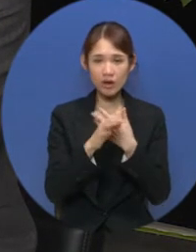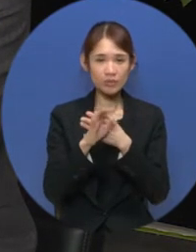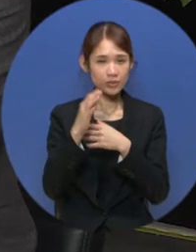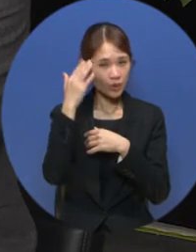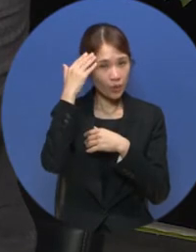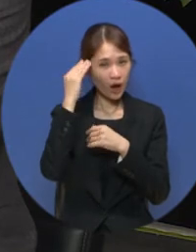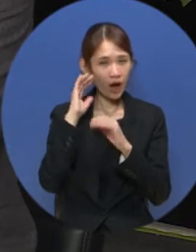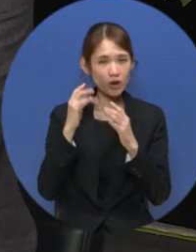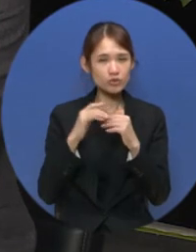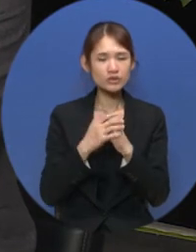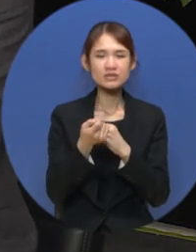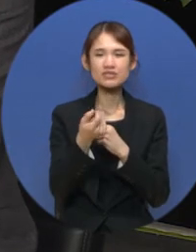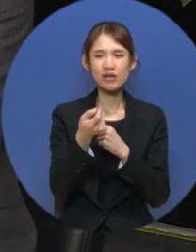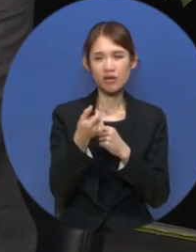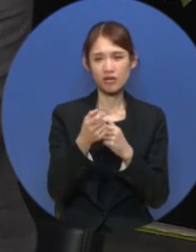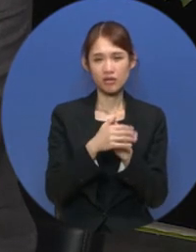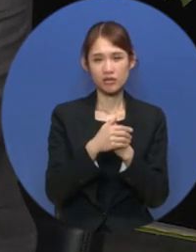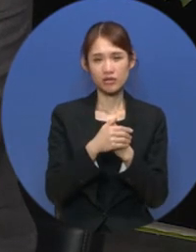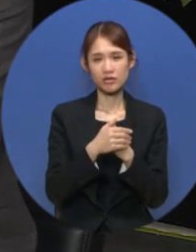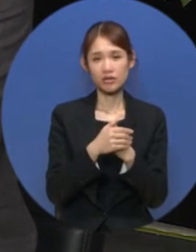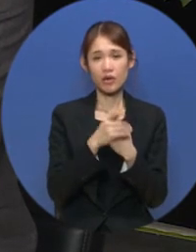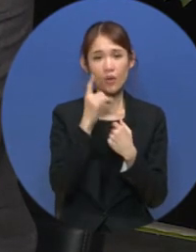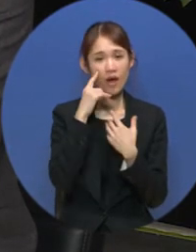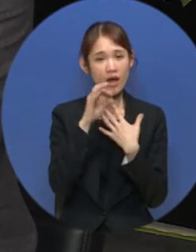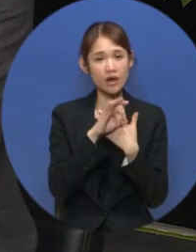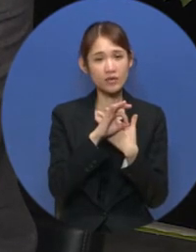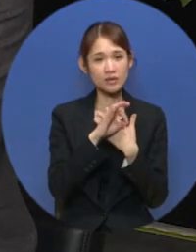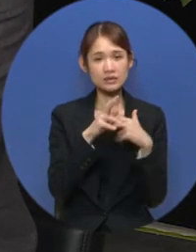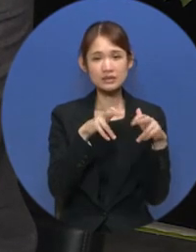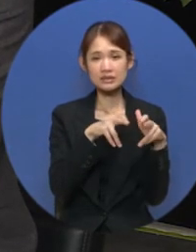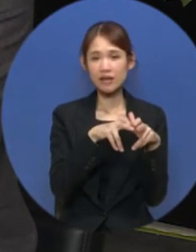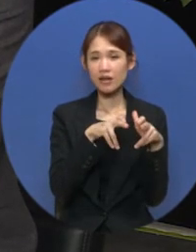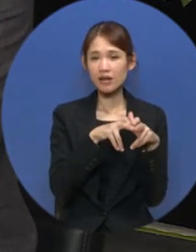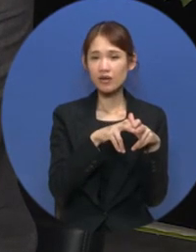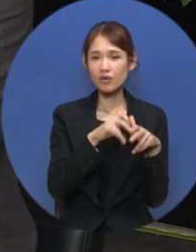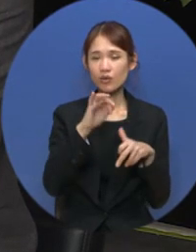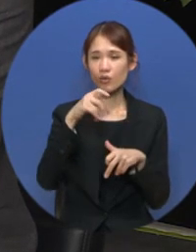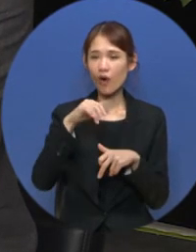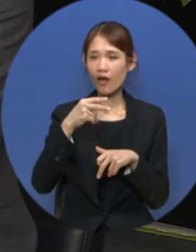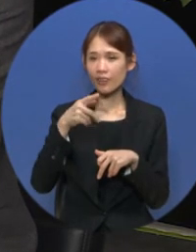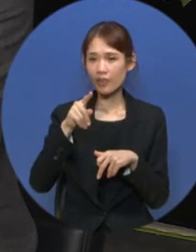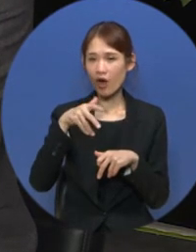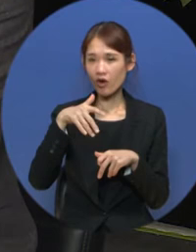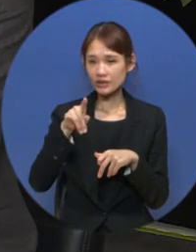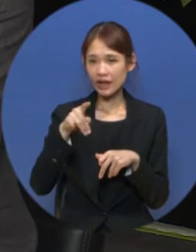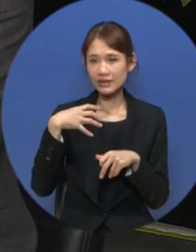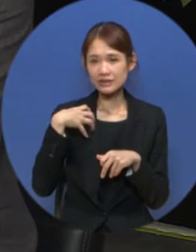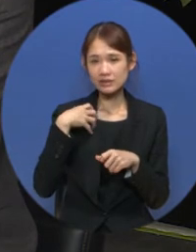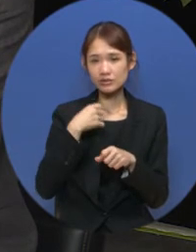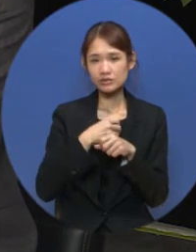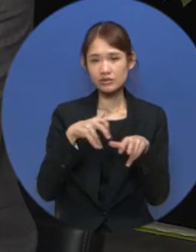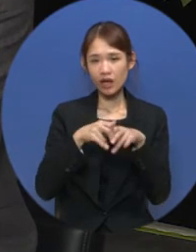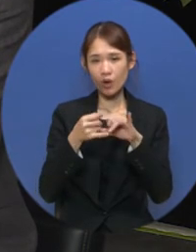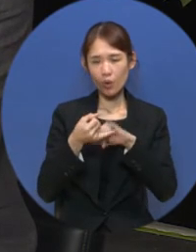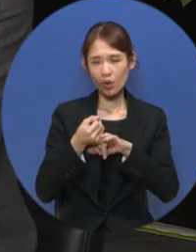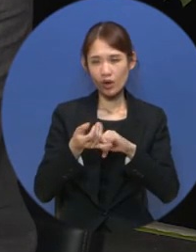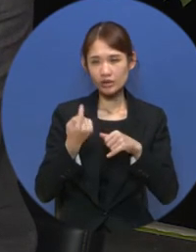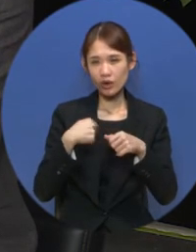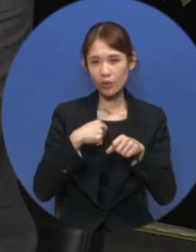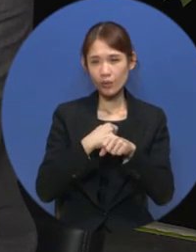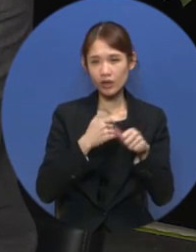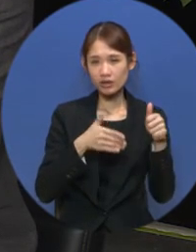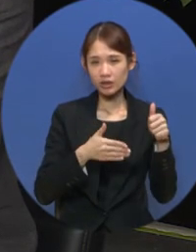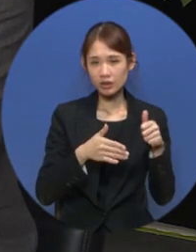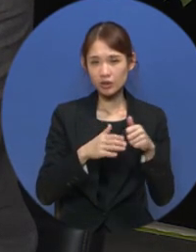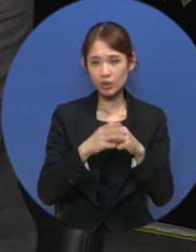되게 적은 편이거든요. 그게 왜 그러냐면 외국 같은 경우는 장애인 쿼터제라고 해서 의무적으로 장애인이 꼭 등장해야 되는